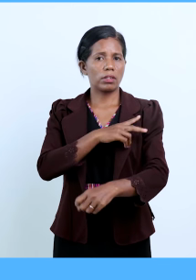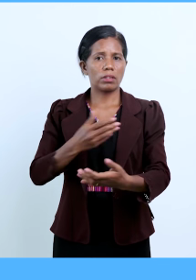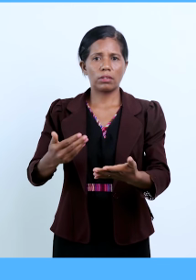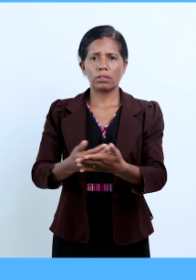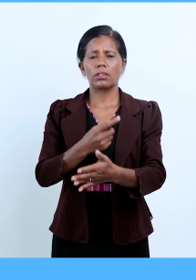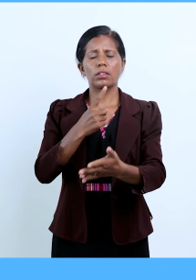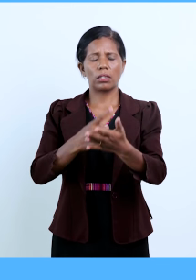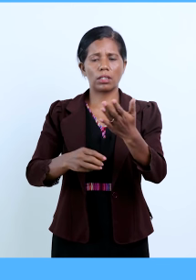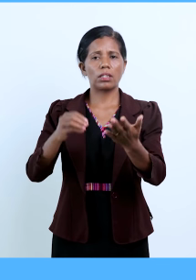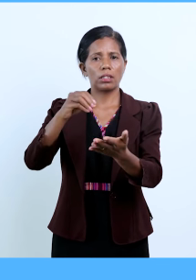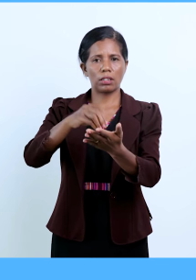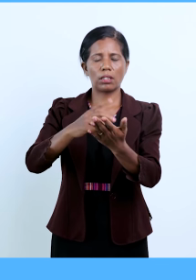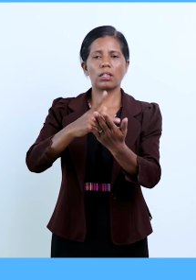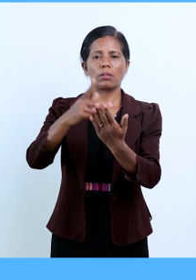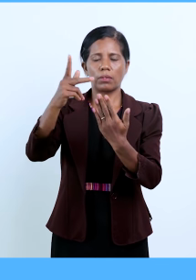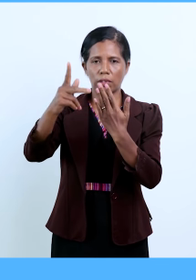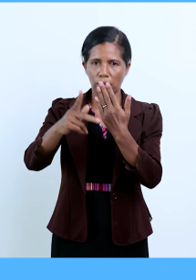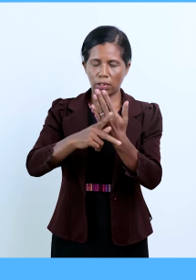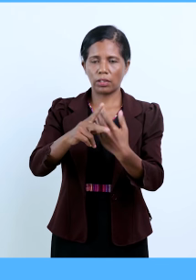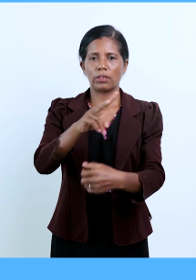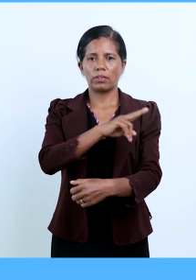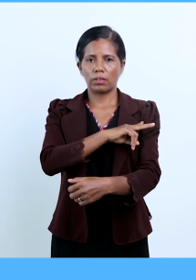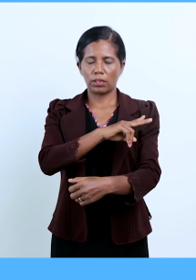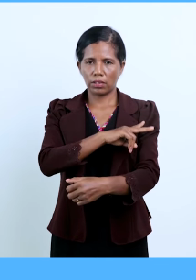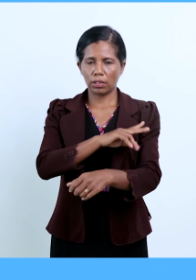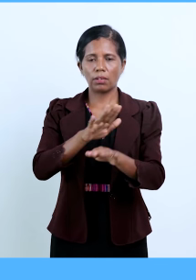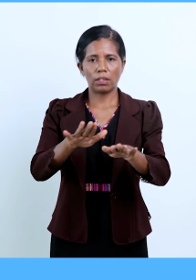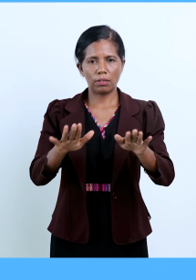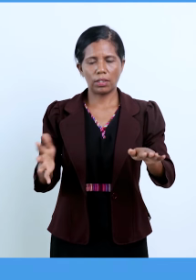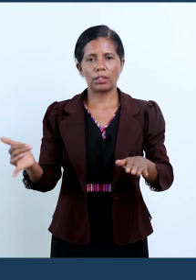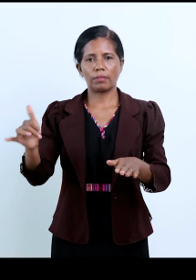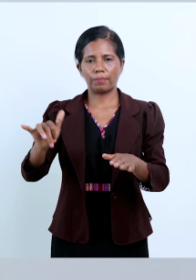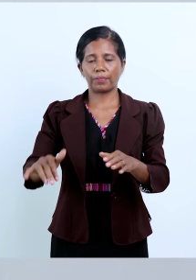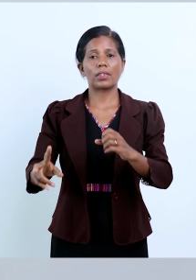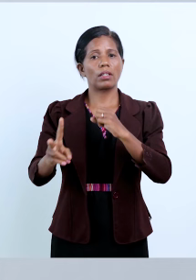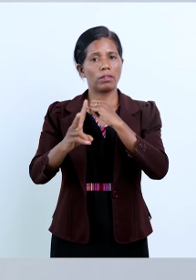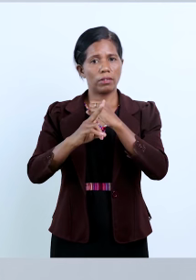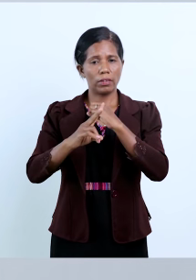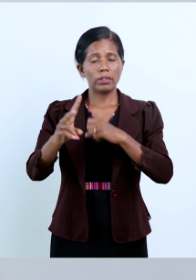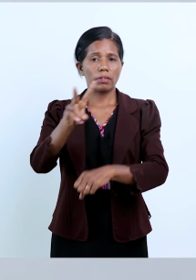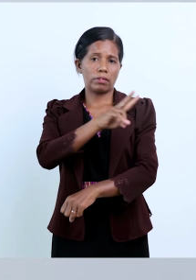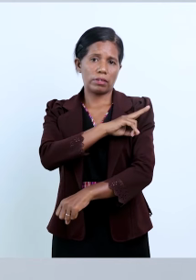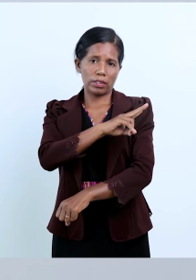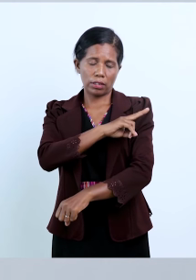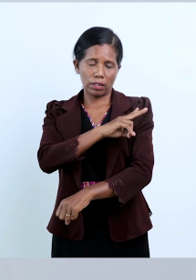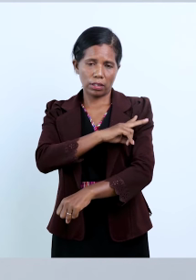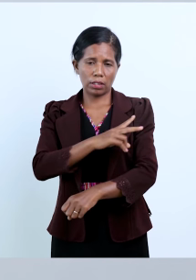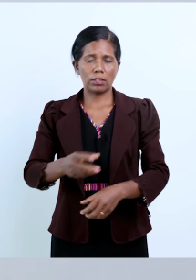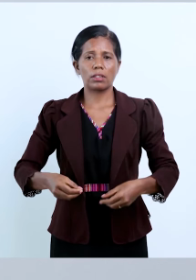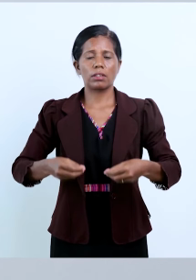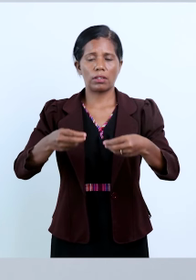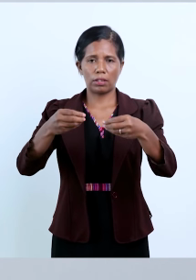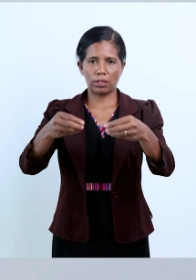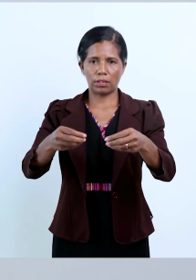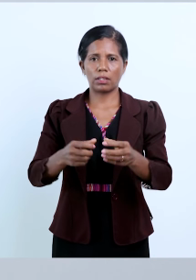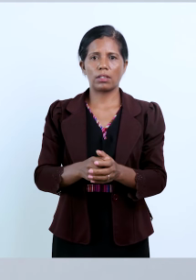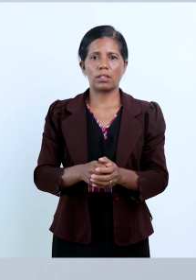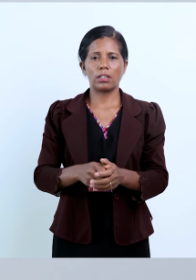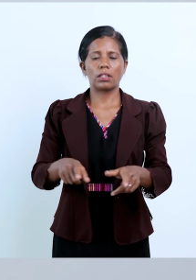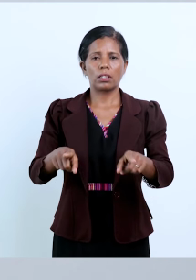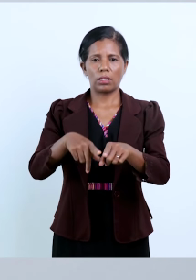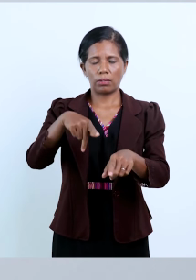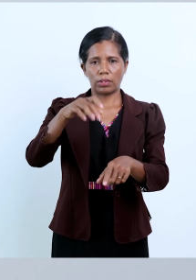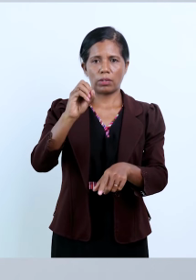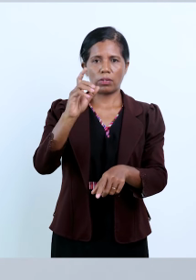sa idamak sa introduce iya programa imunisasyon nasional balabarik sira. Vaksin na nabiya sa introduce ba iya programa imunisasyon nasional